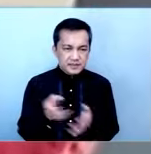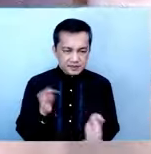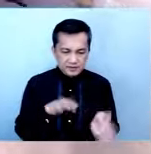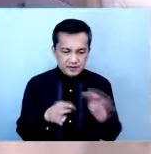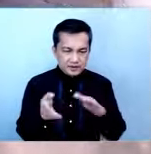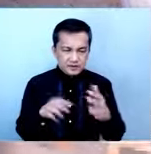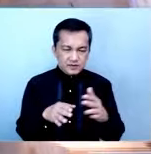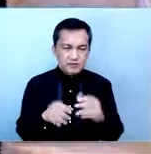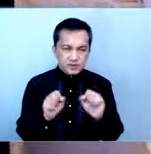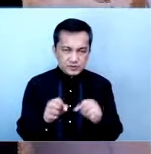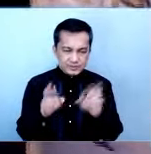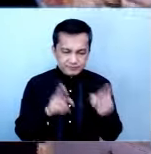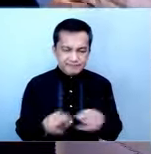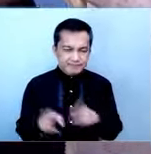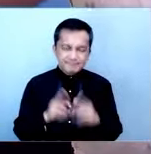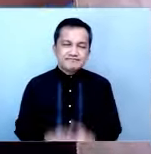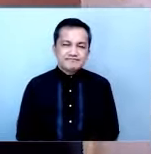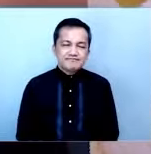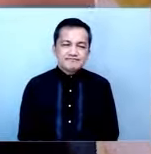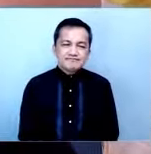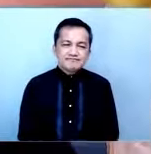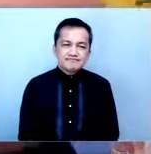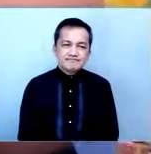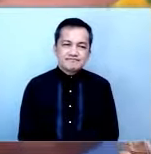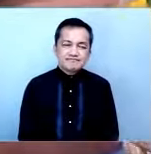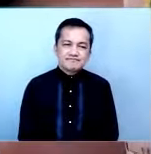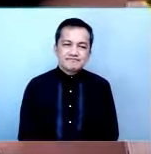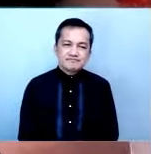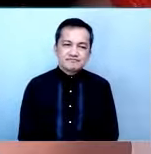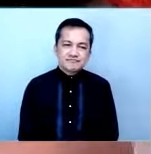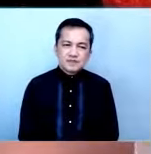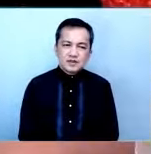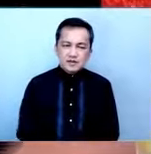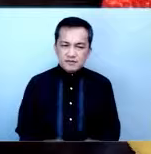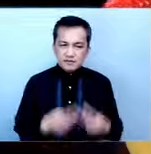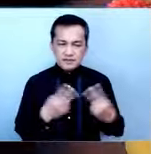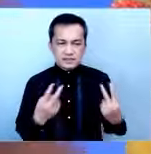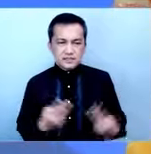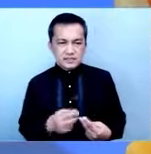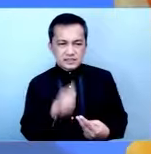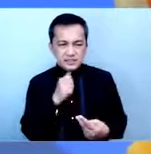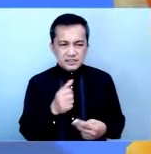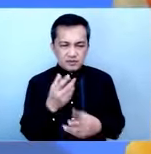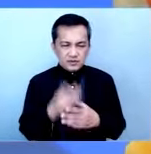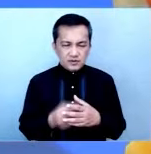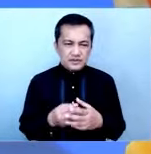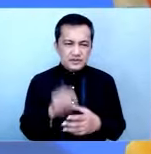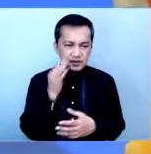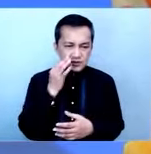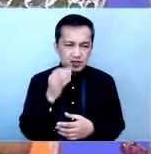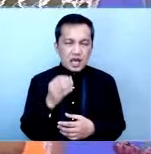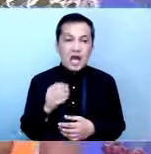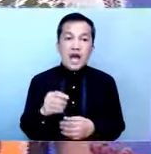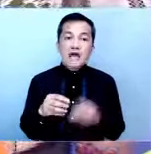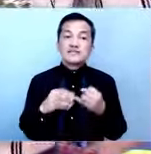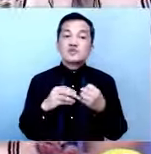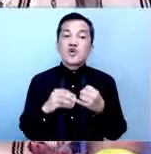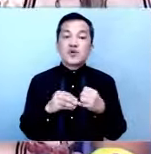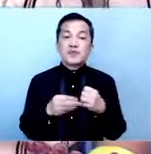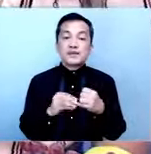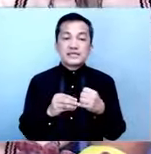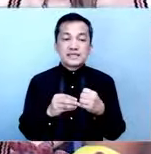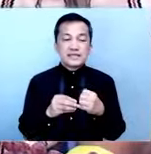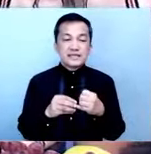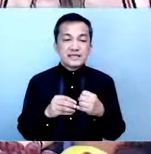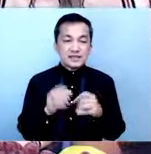reusable and everything po. Pag Valentine's, ano yung hindi mawawala na fruit dapat dun sa strawberry po. Strawberry tsaka chocolate. Na